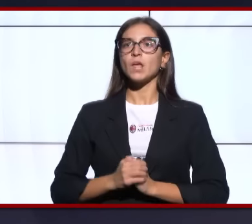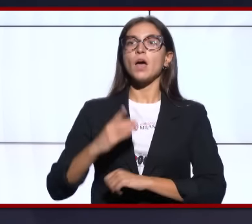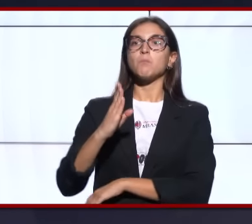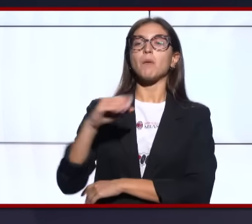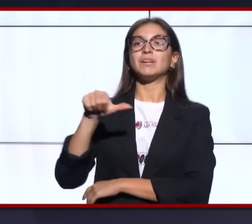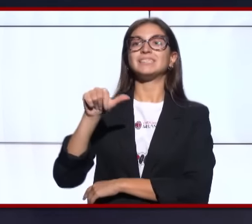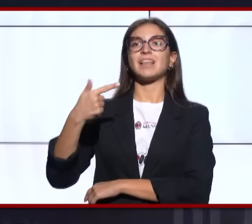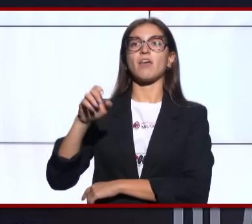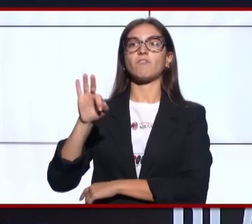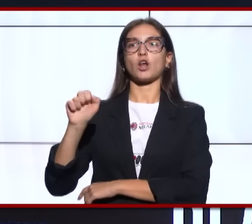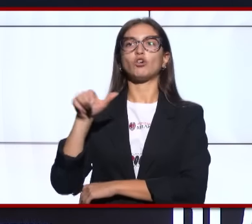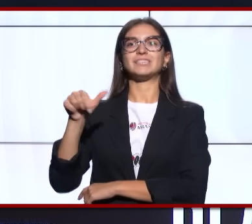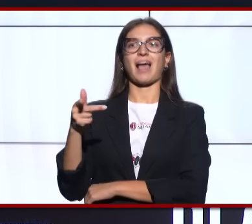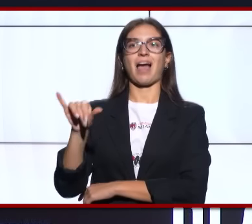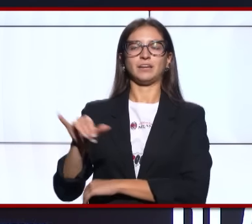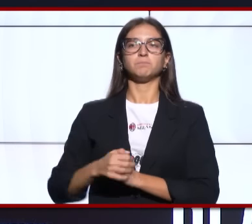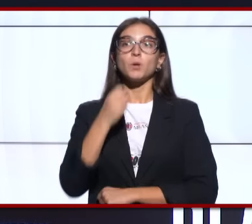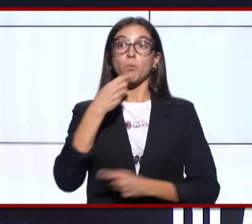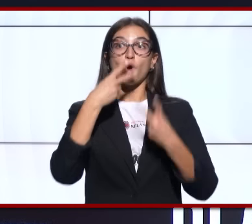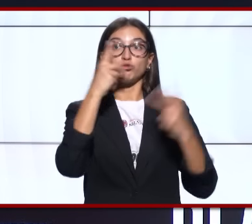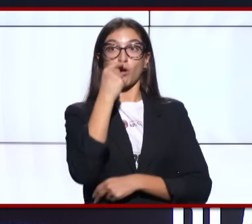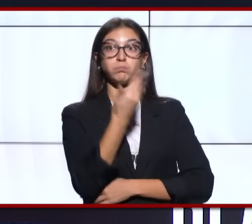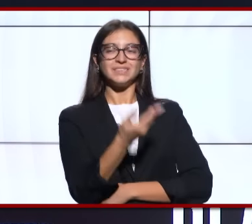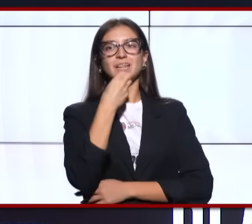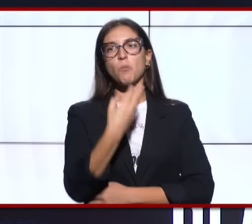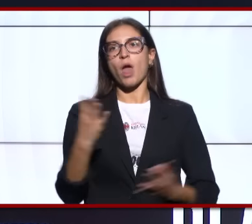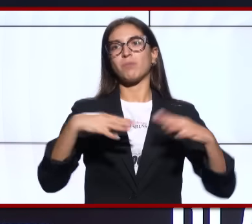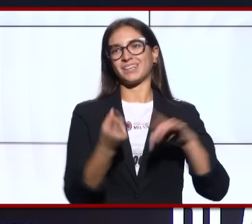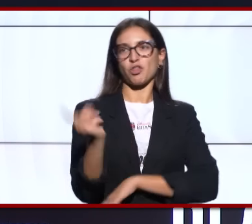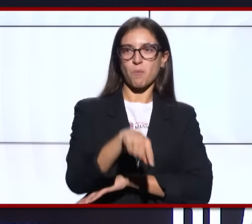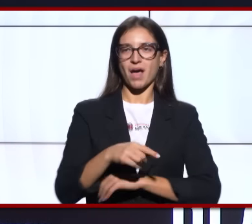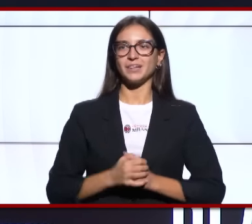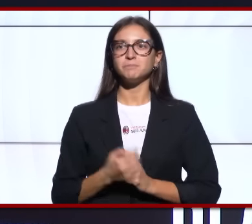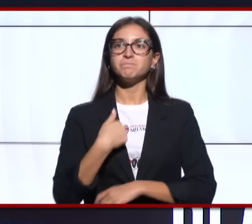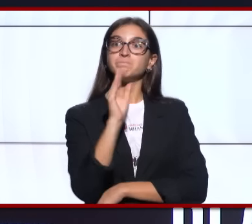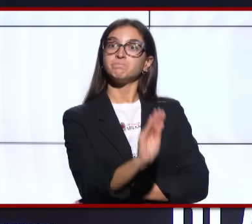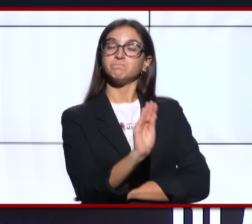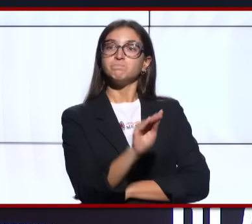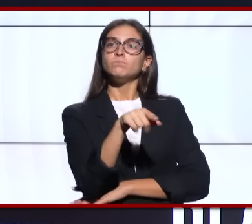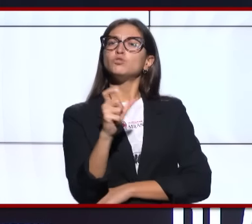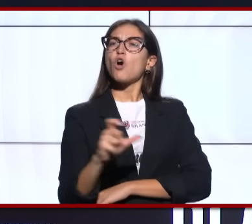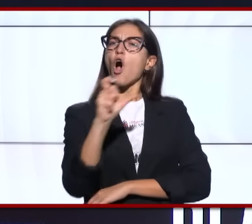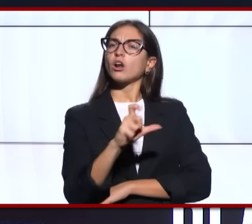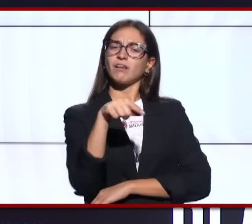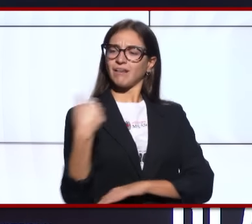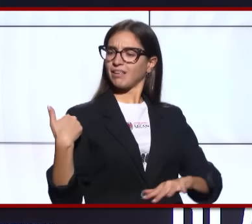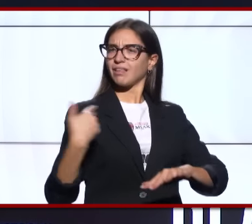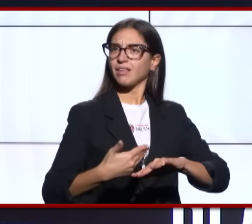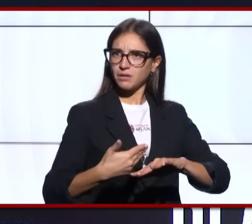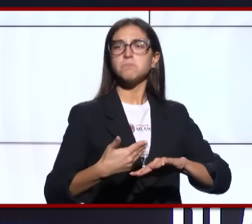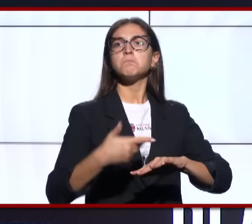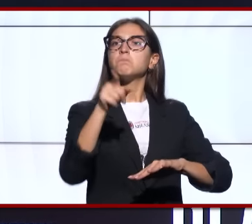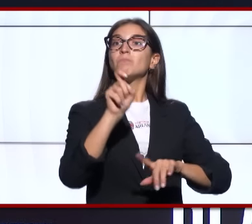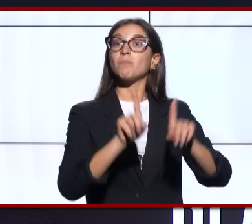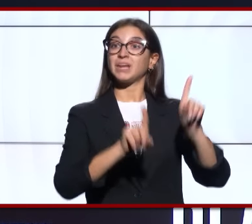Sky Buongiorno mister Buona partita per domani le chiedo che giorni sono stati per lei per voi di